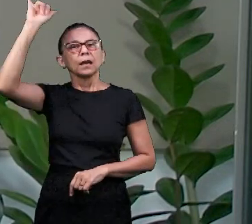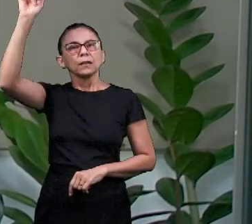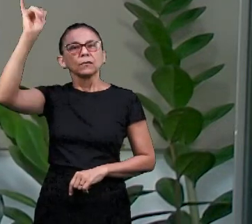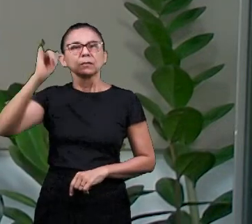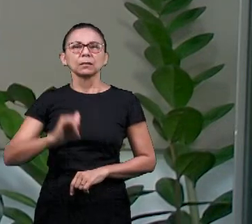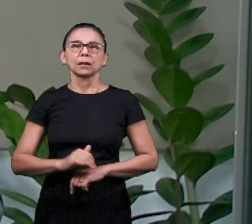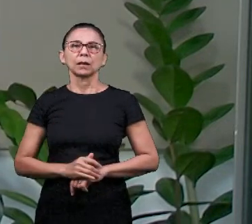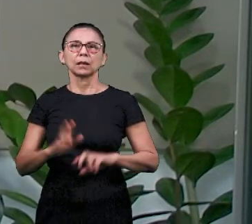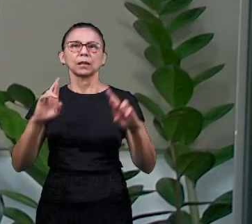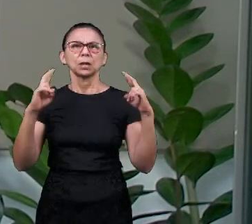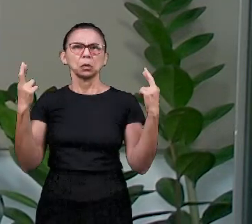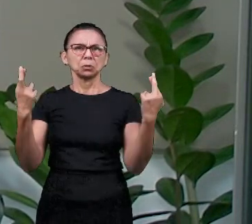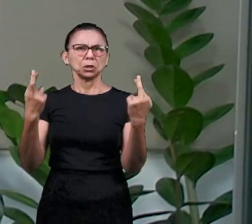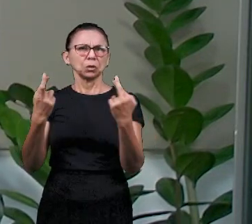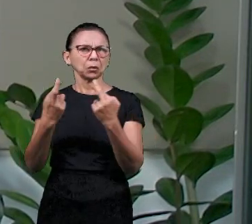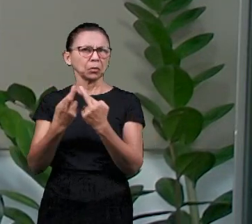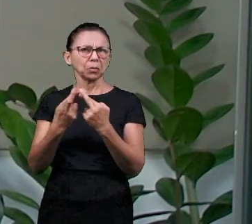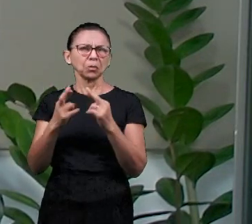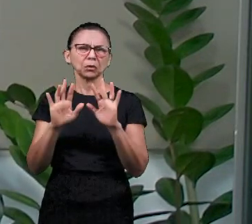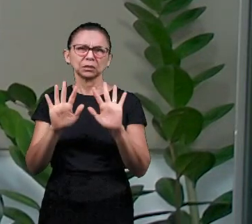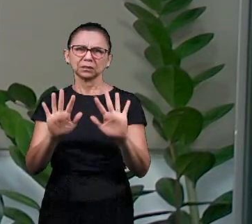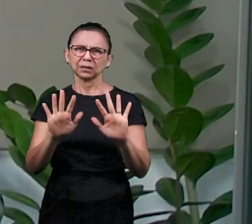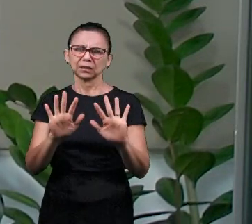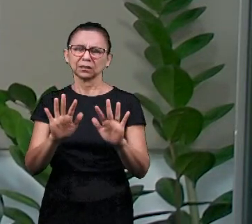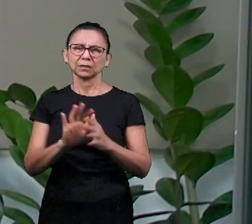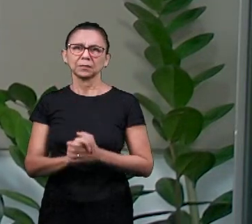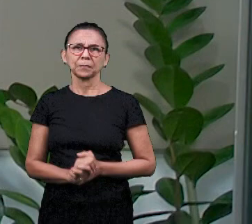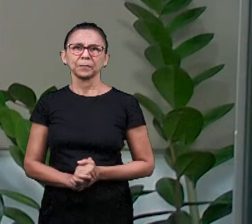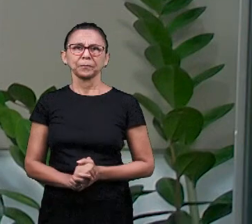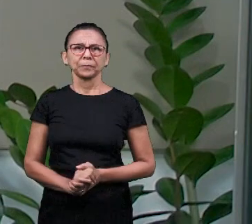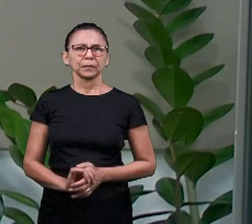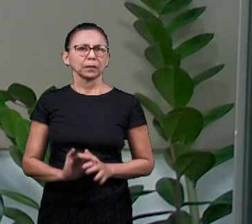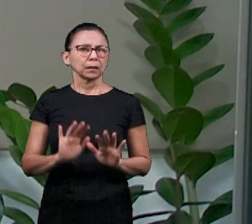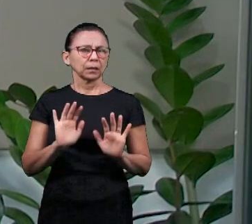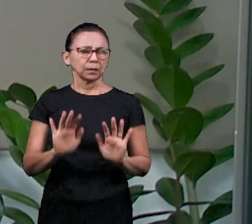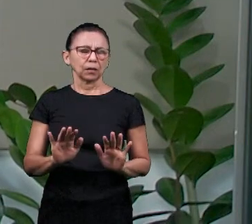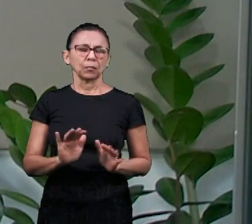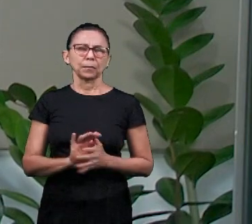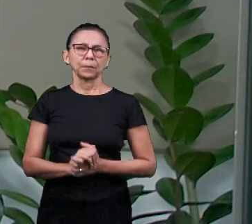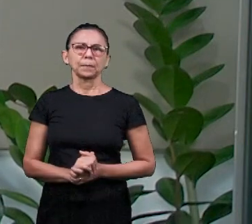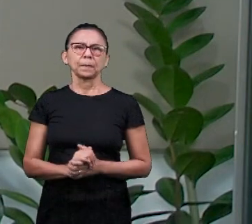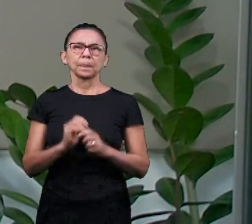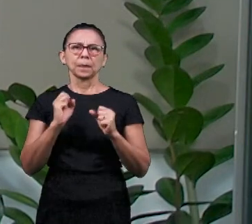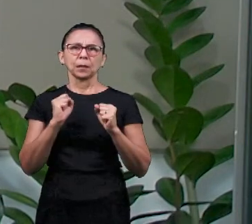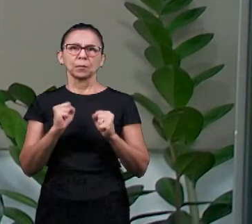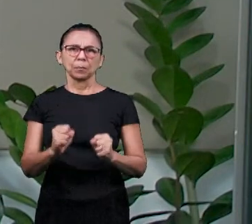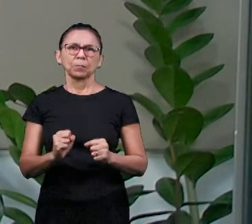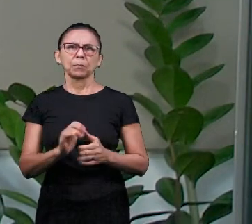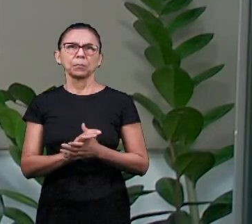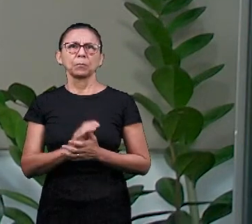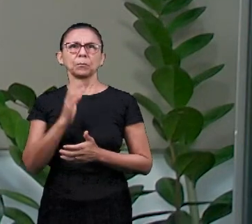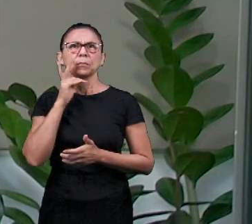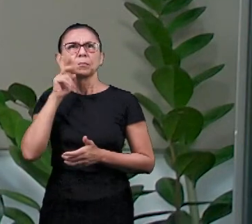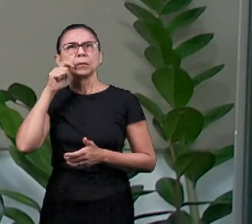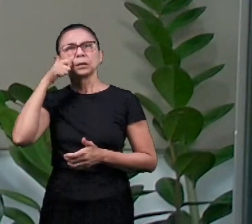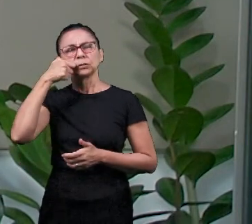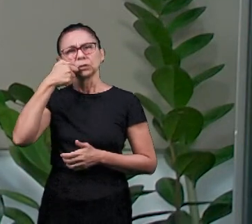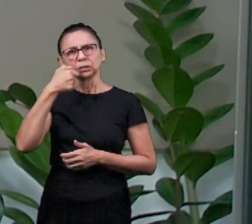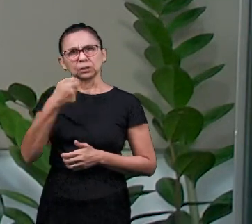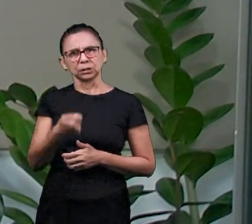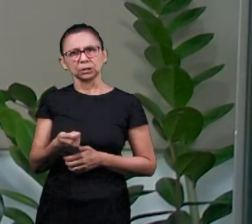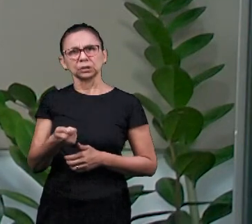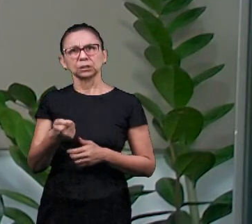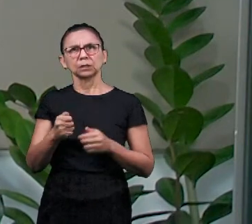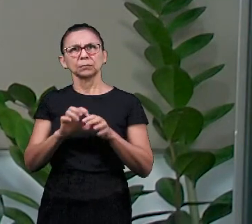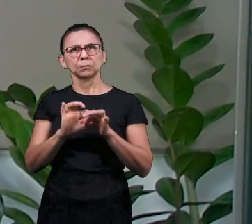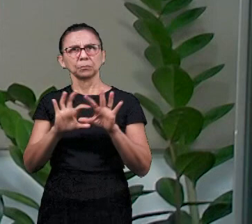pressés. Pasteur, laisse ceux qui veulent faire la Sainte Seine faire ce qu'ils veulent faire. Celui qui veut apporter le vin, manger un petit